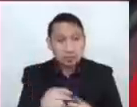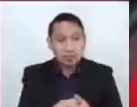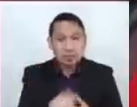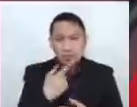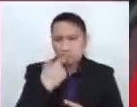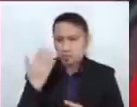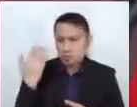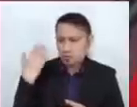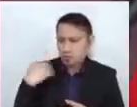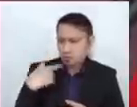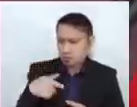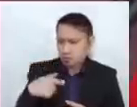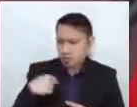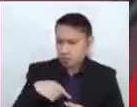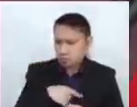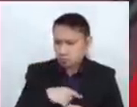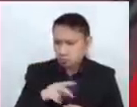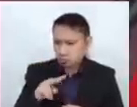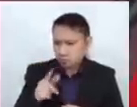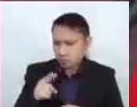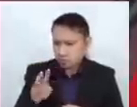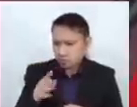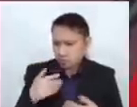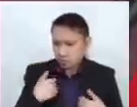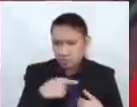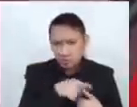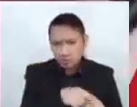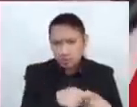mauna kami. Mm-hmm. Tapos siya